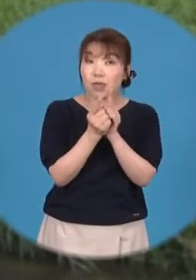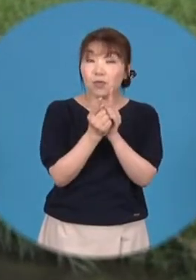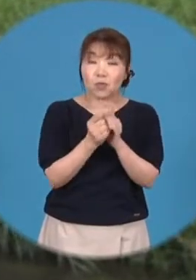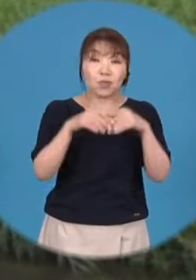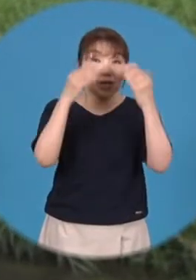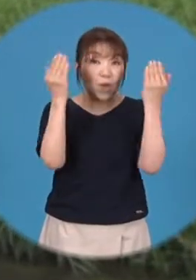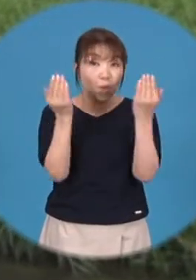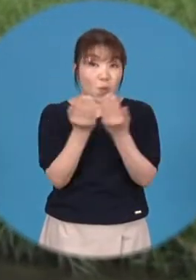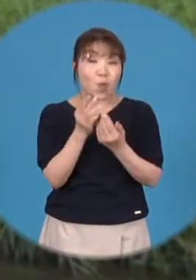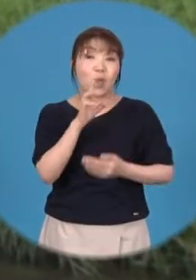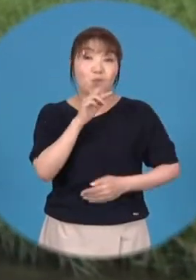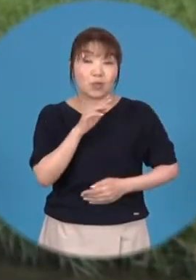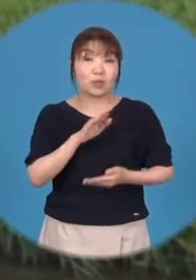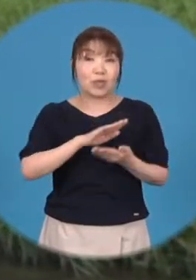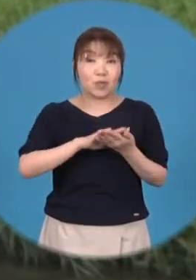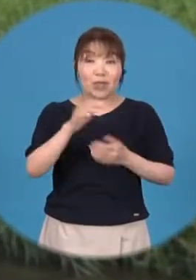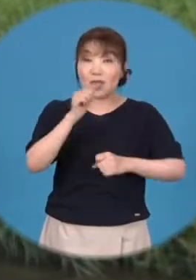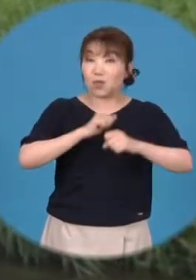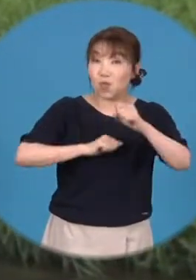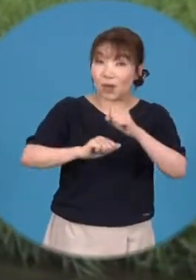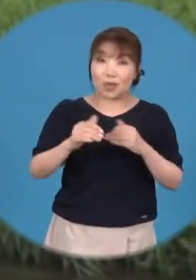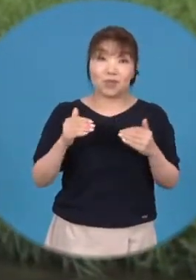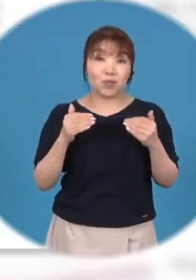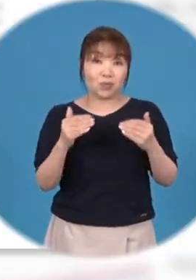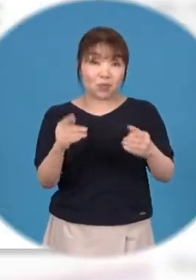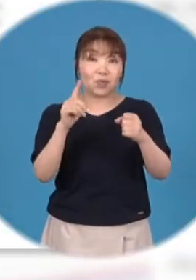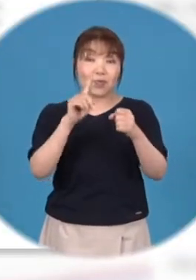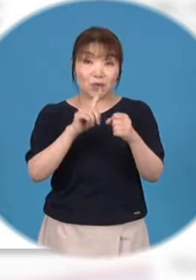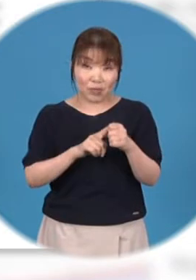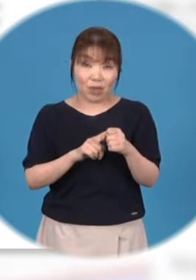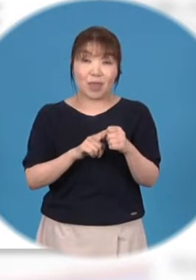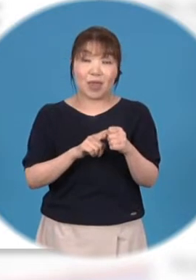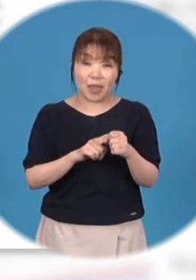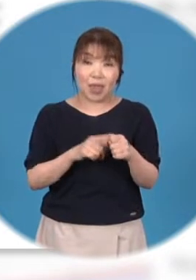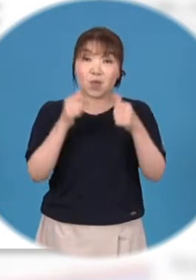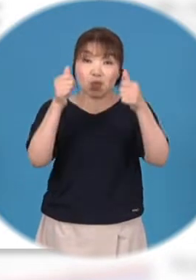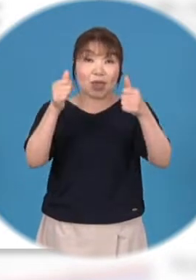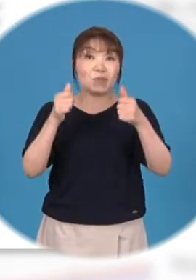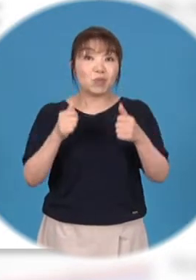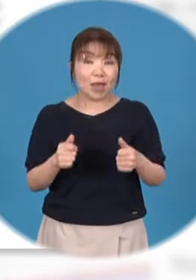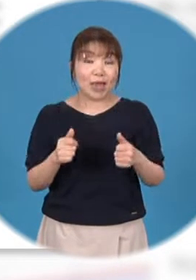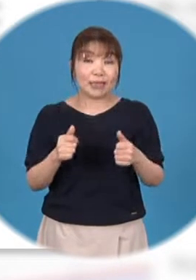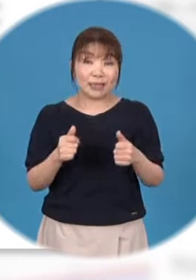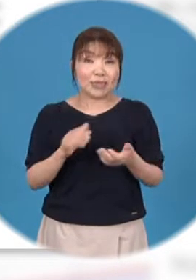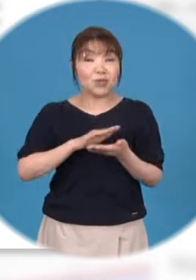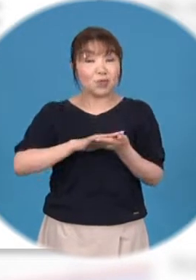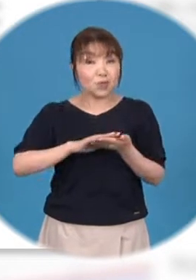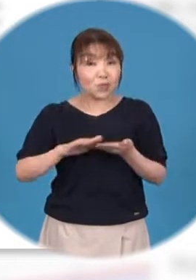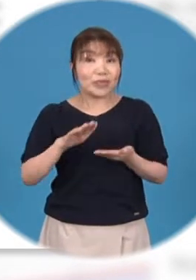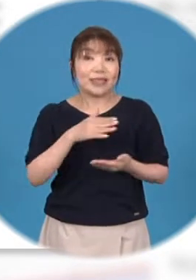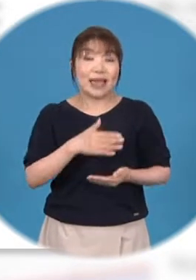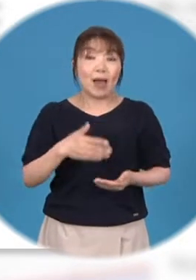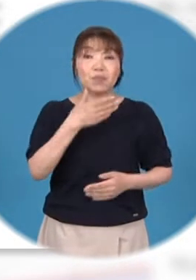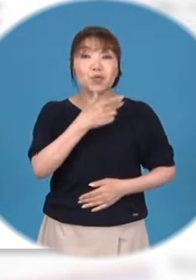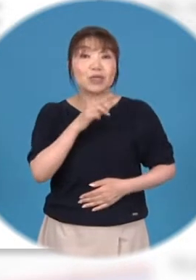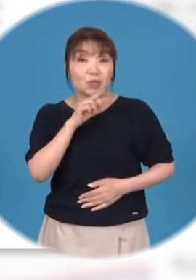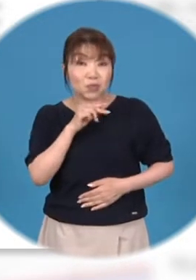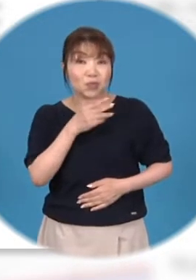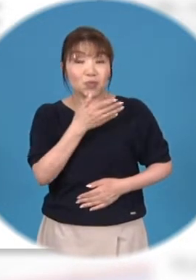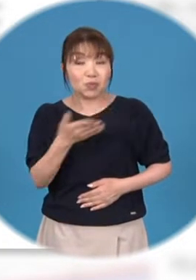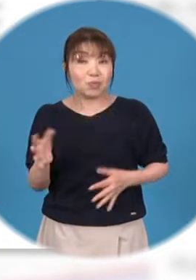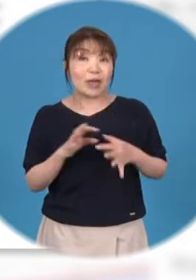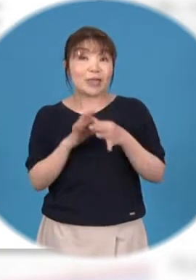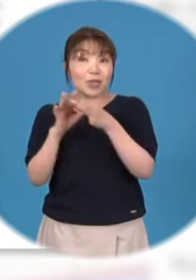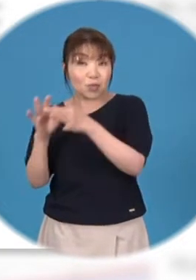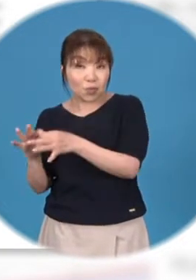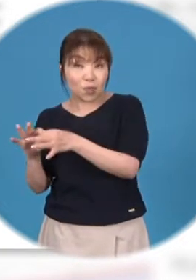オール岐阜での清掃活動を進めるため、清掃活動ウェブページクリーンアップ岐阜海まで届け清流